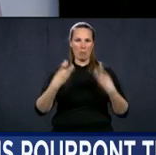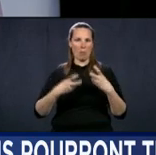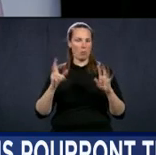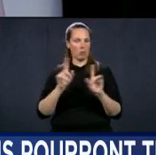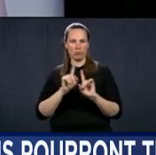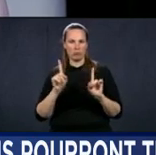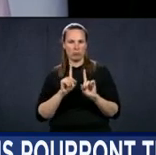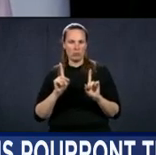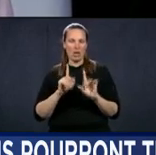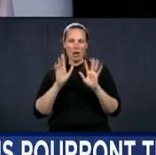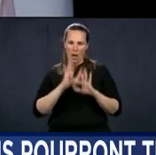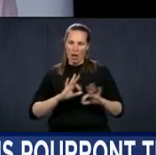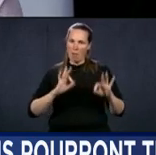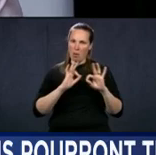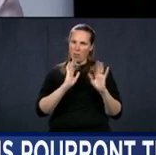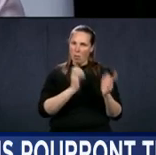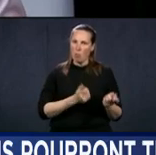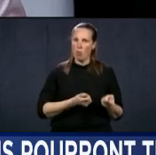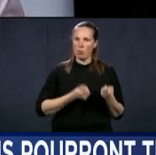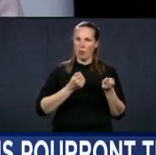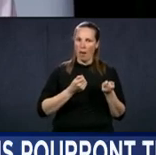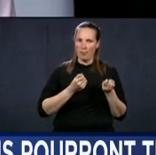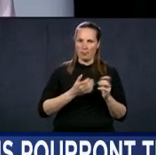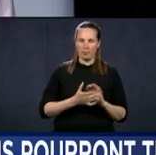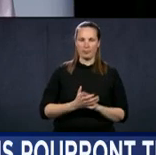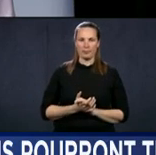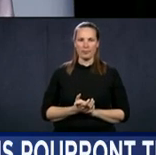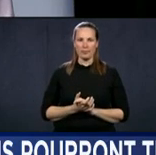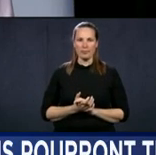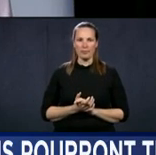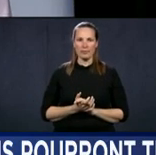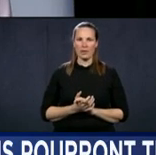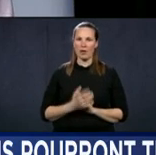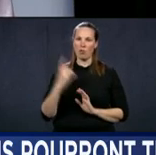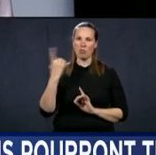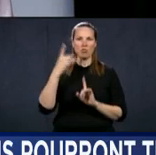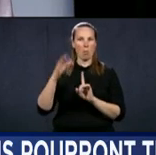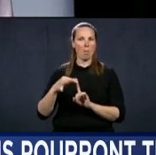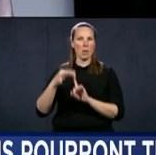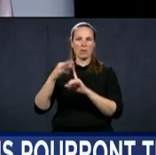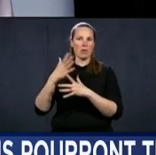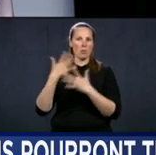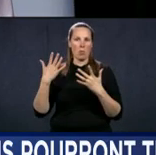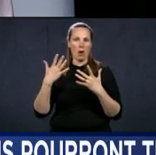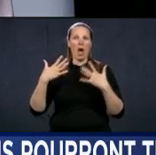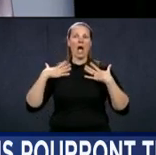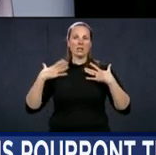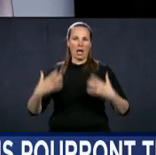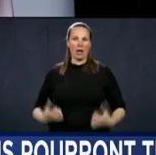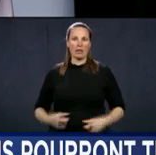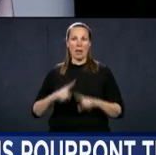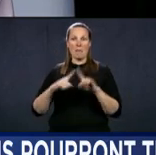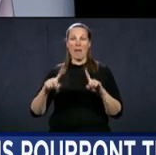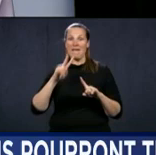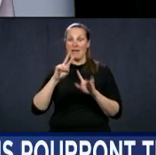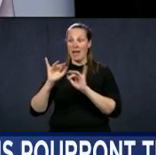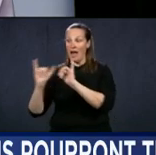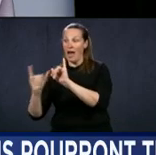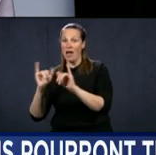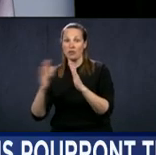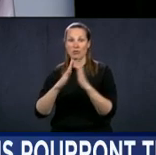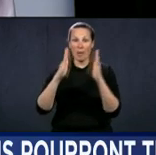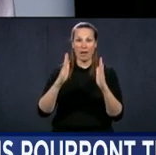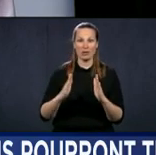que ce soit à d'autres intérêts économiques ou autres. Donc, c'est toujours la santé la priorité, mais on ne pourra pas rester confiné éternellement, comme on le dit